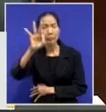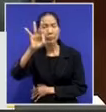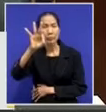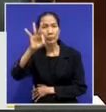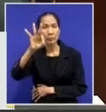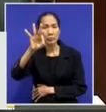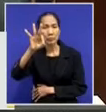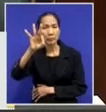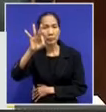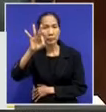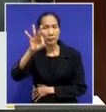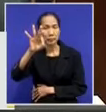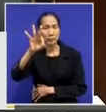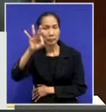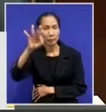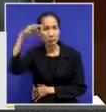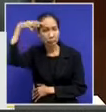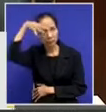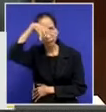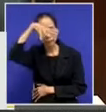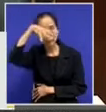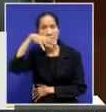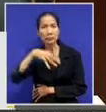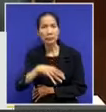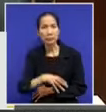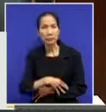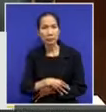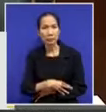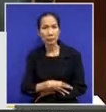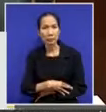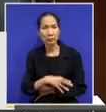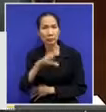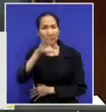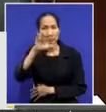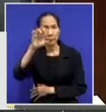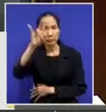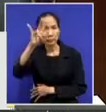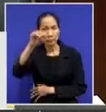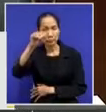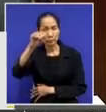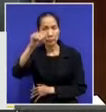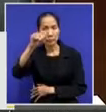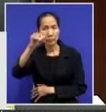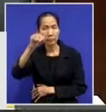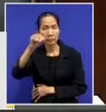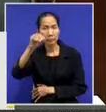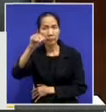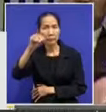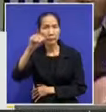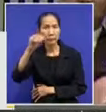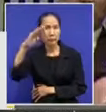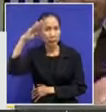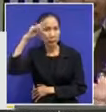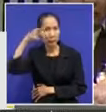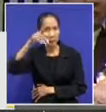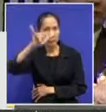สมคิดเชื้อคง นายธนาธรจึงรุ่งเรืองกิจครับ 570พลเอกสมเกียรติบุญถนอม พลเอก